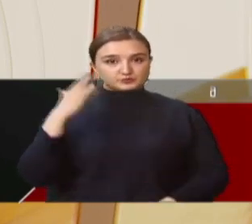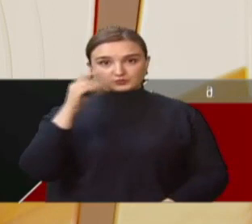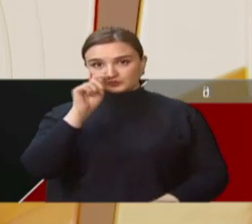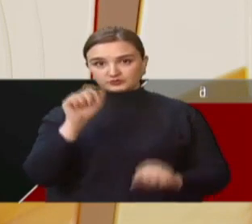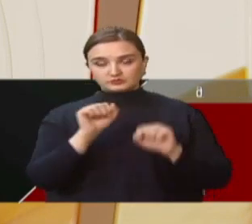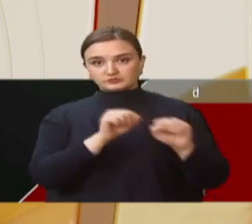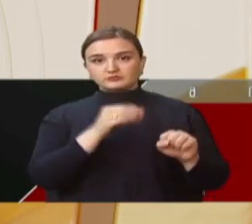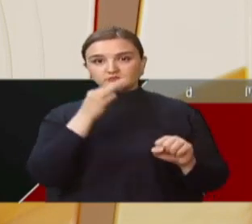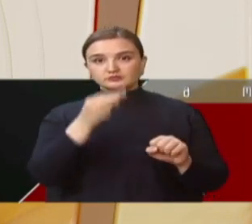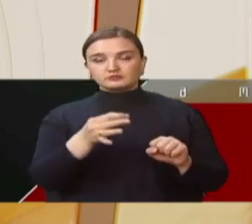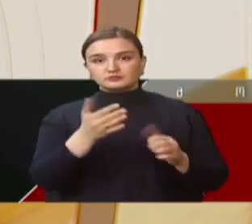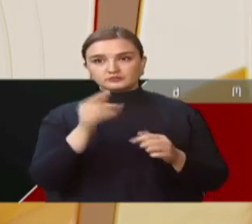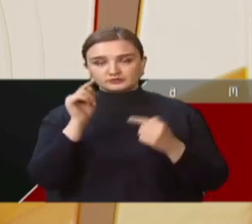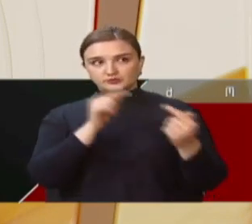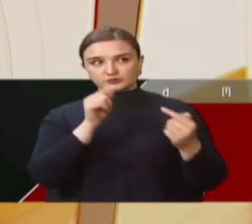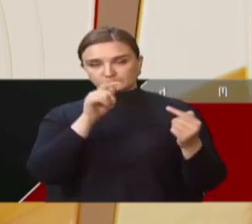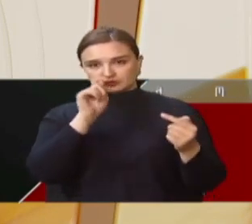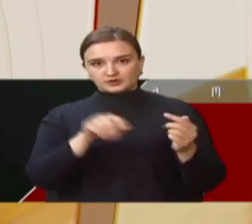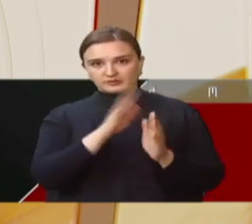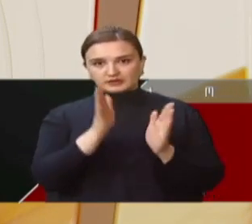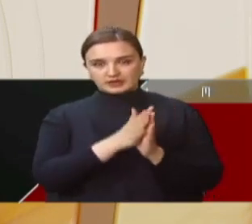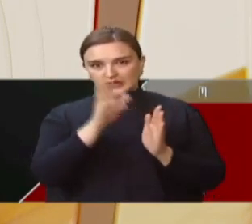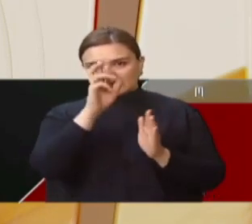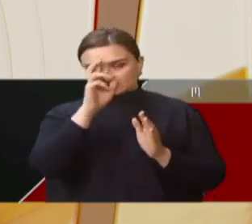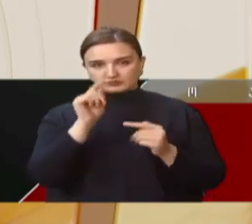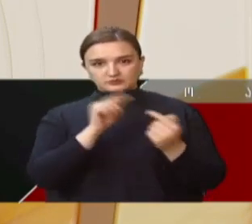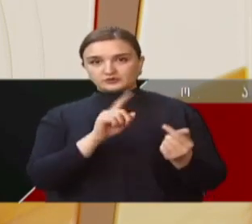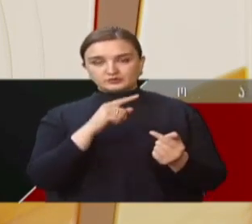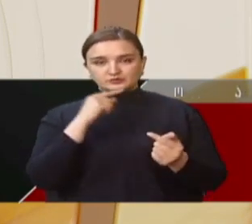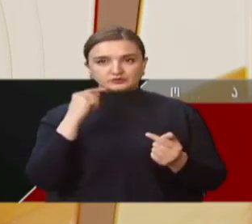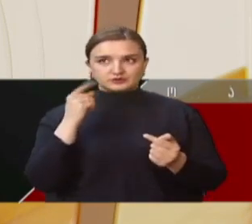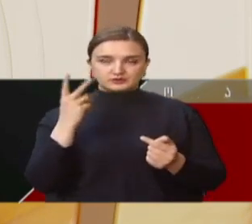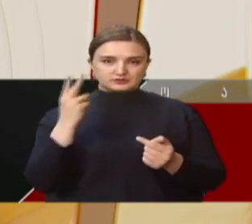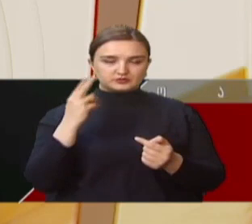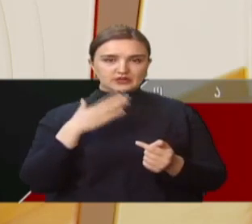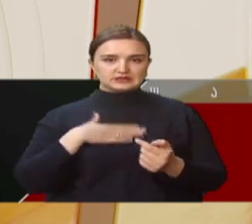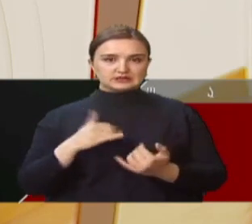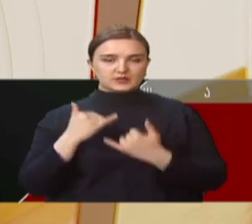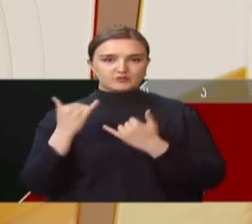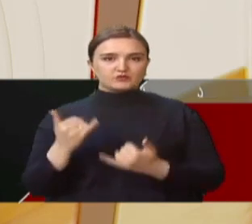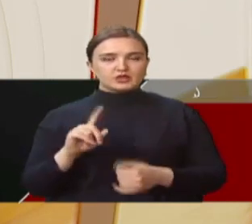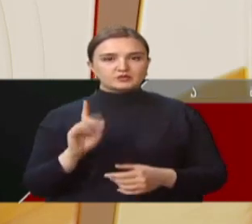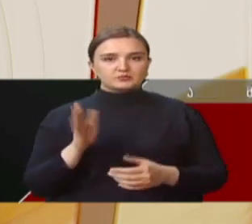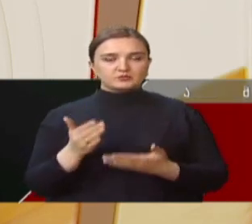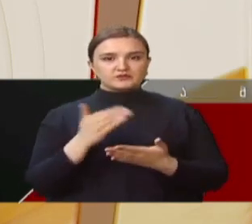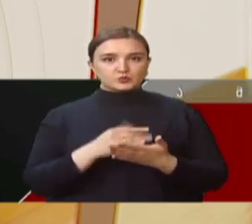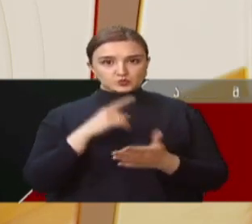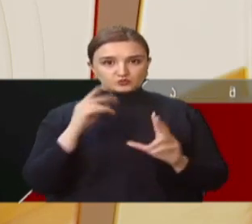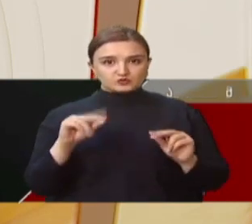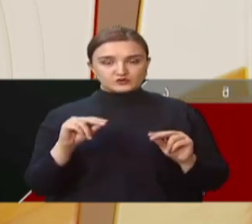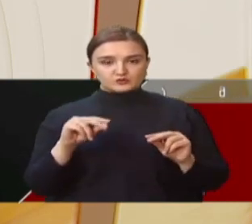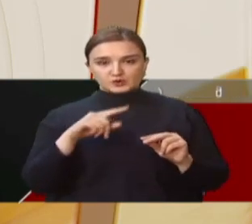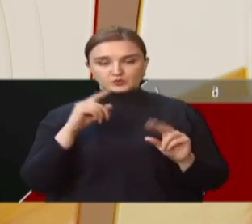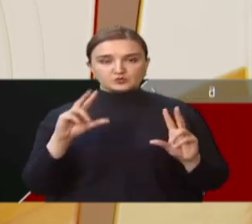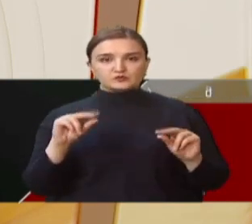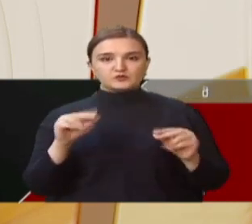უკრაინას. ანტიუკრაინული რიტორიკით არის მთელი ხელისუფლება. რატომ? იმიტომ რომ რუსეთის ასიამოვნებ. Და რო ასიამოვნებ, რას მივიღებ? რუსულ მშვიდობას? Rusul